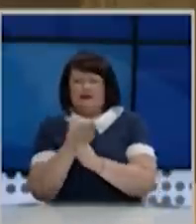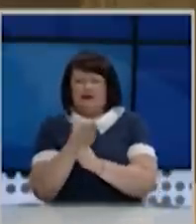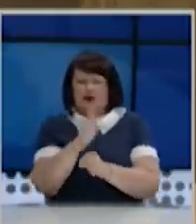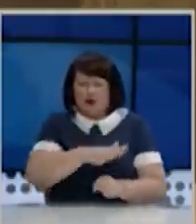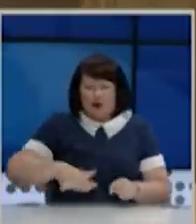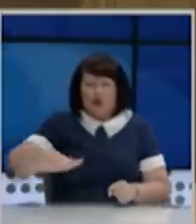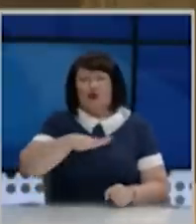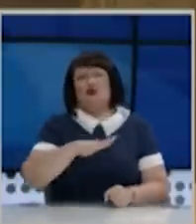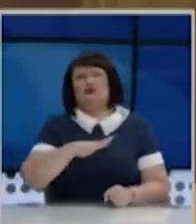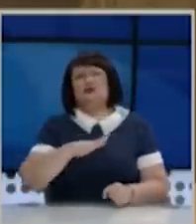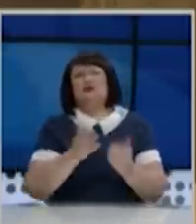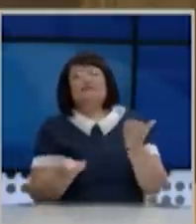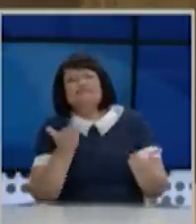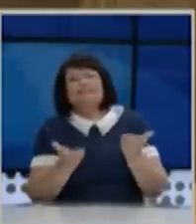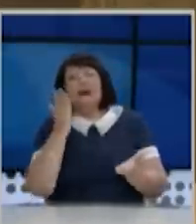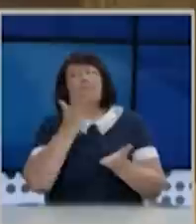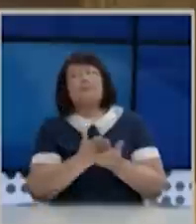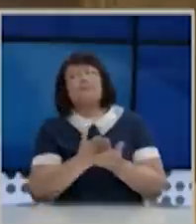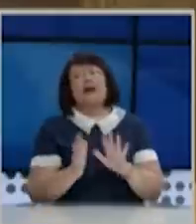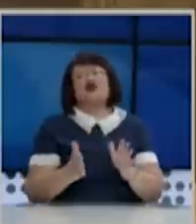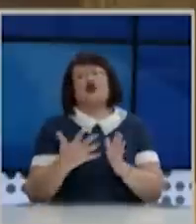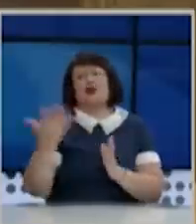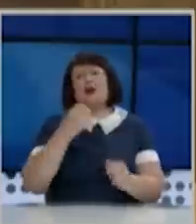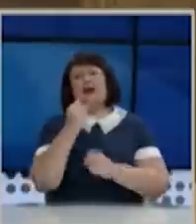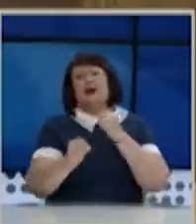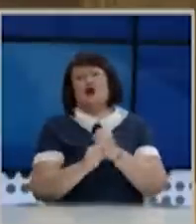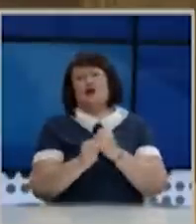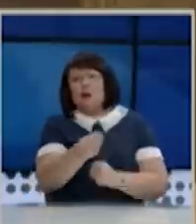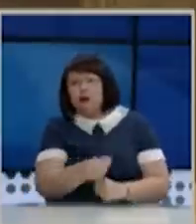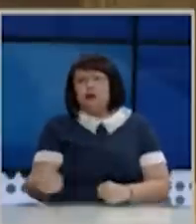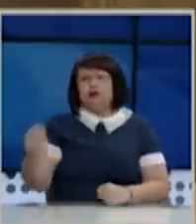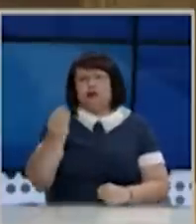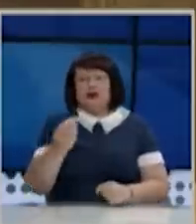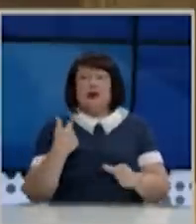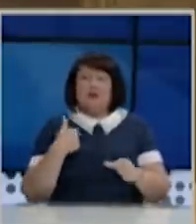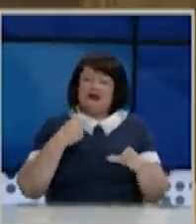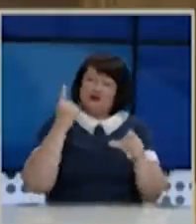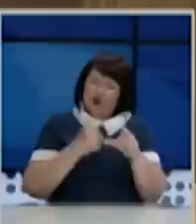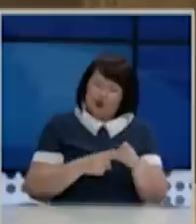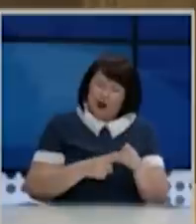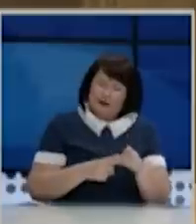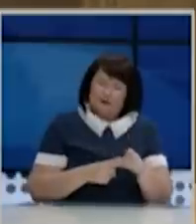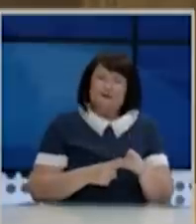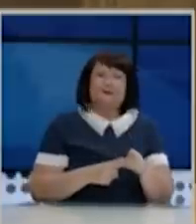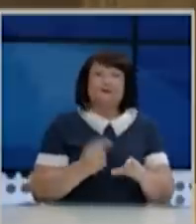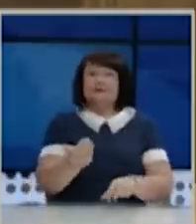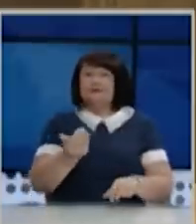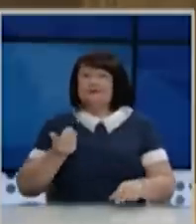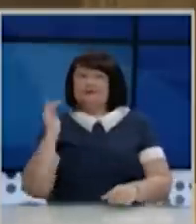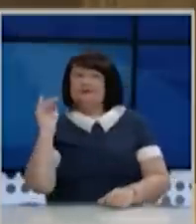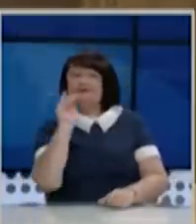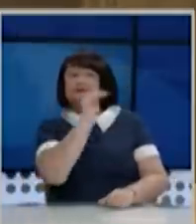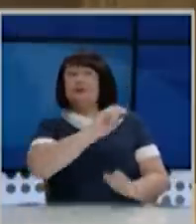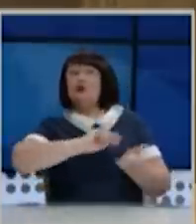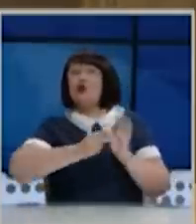εθνικό μέσο όρο της τελευταίας 15ετίας. Το ΚΚΕ είχε έγκαιρα